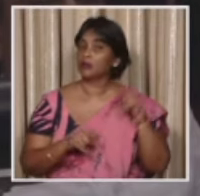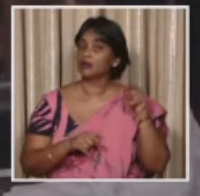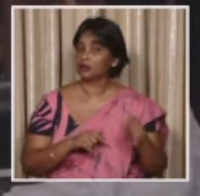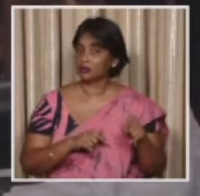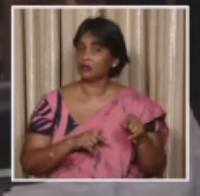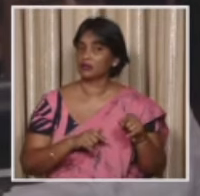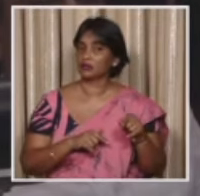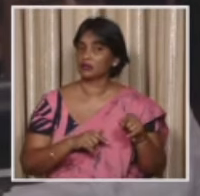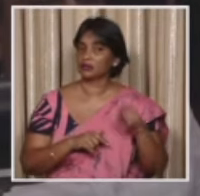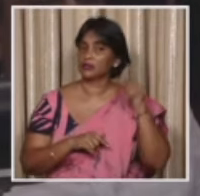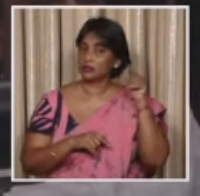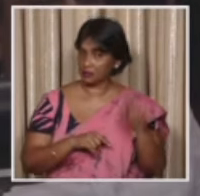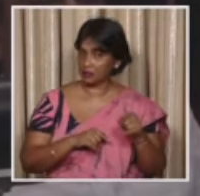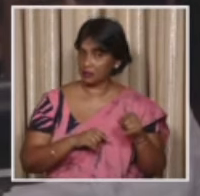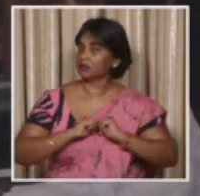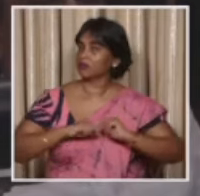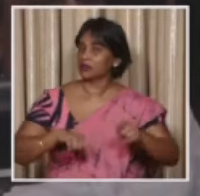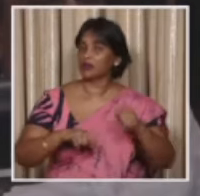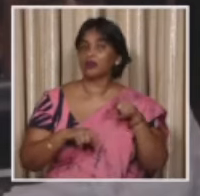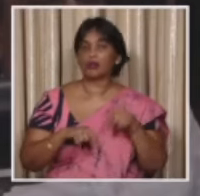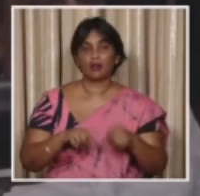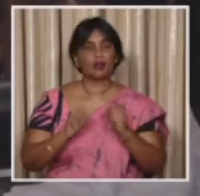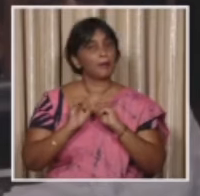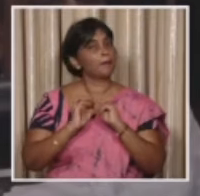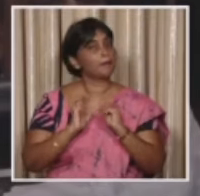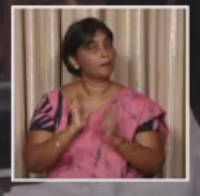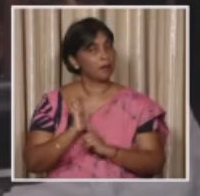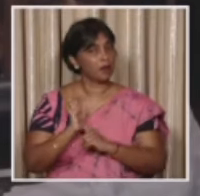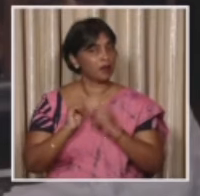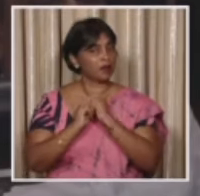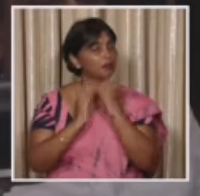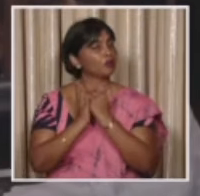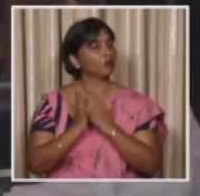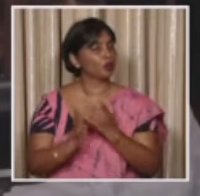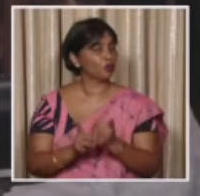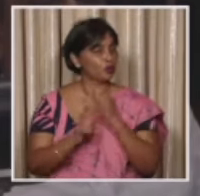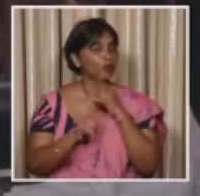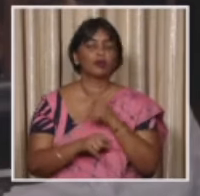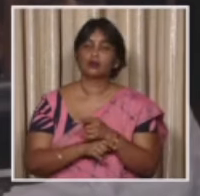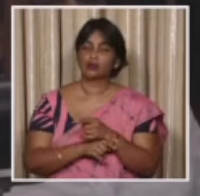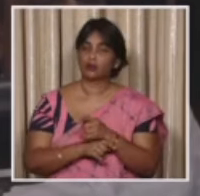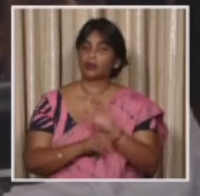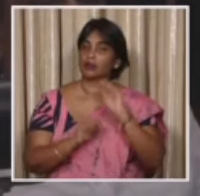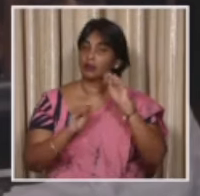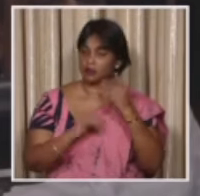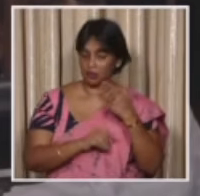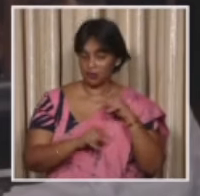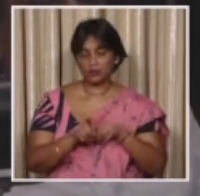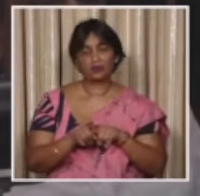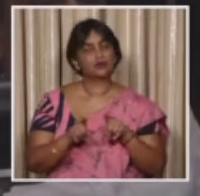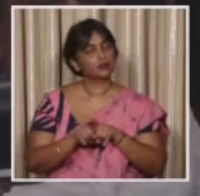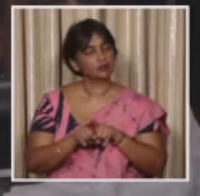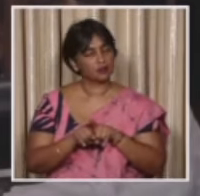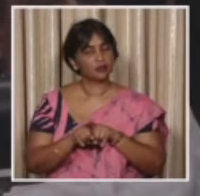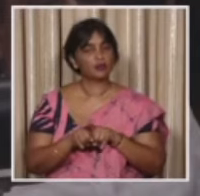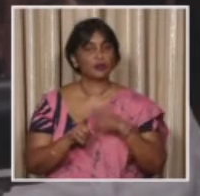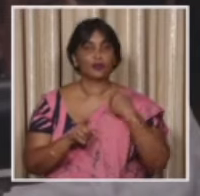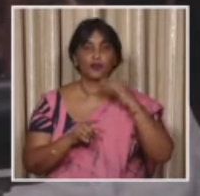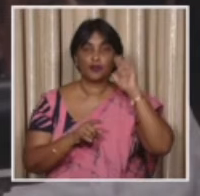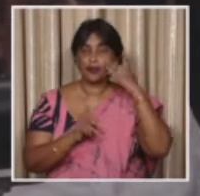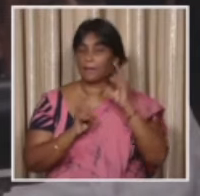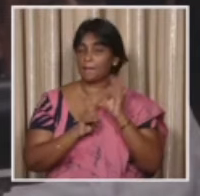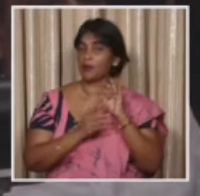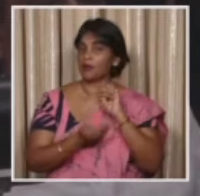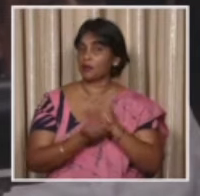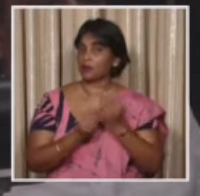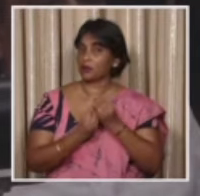මේකත් මේගෙන යන මේ අද පනතේ එන වැඩසටහන අනුව මේක යම් ආකාරයකින් විශේෂණ පෞද්ගලික